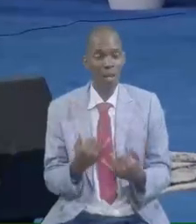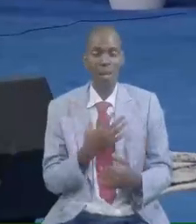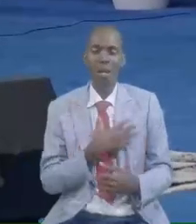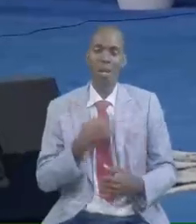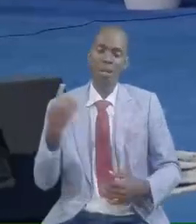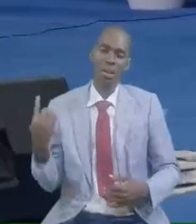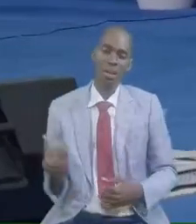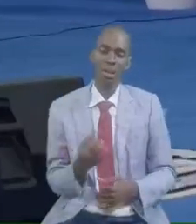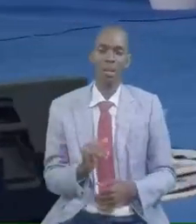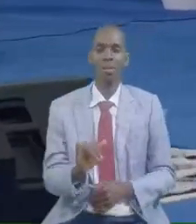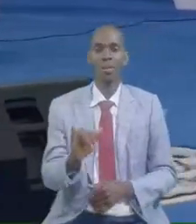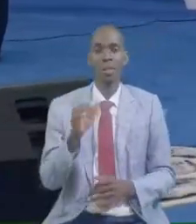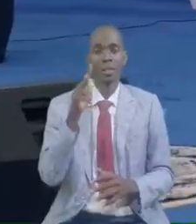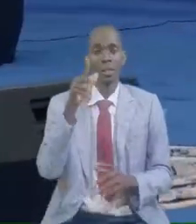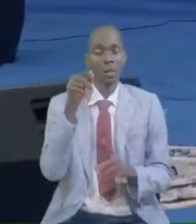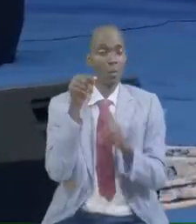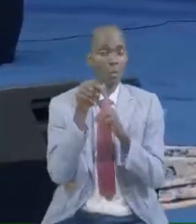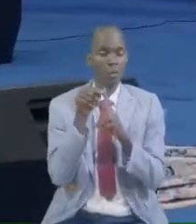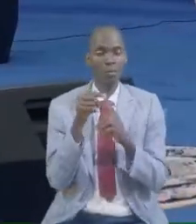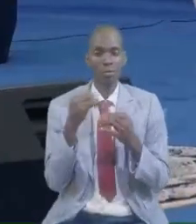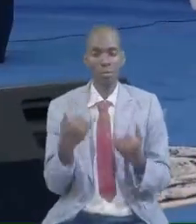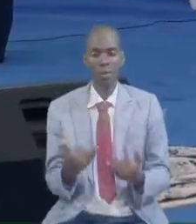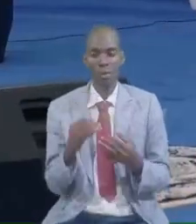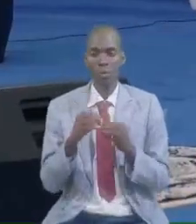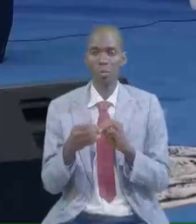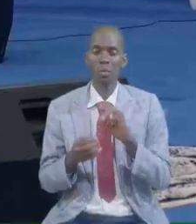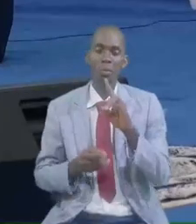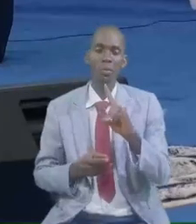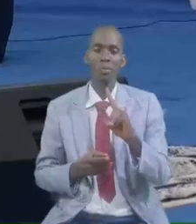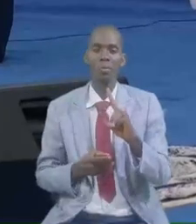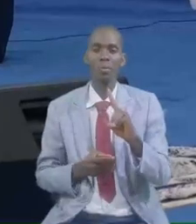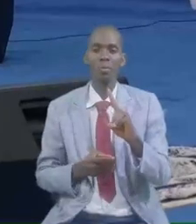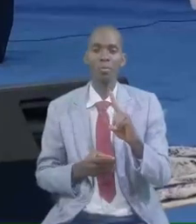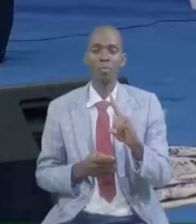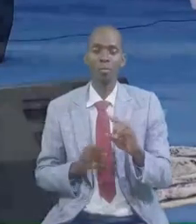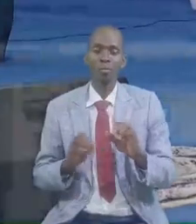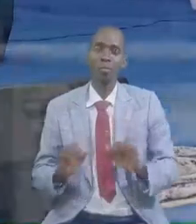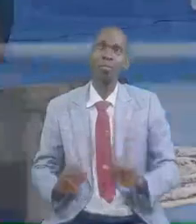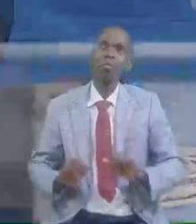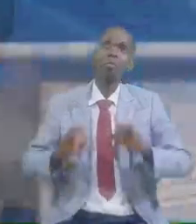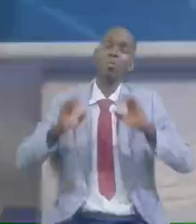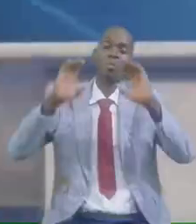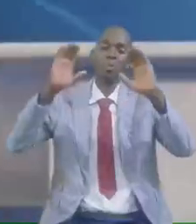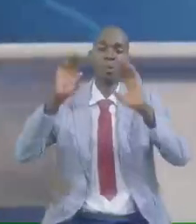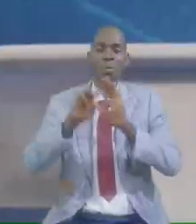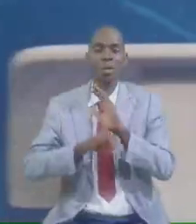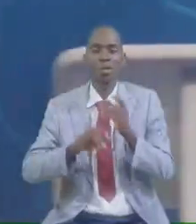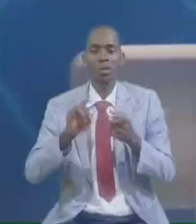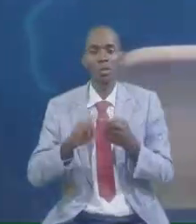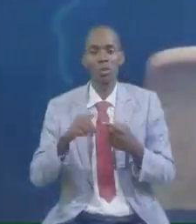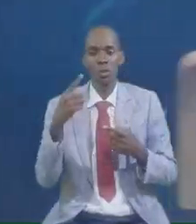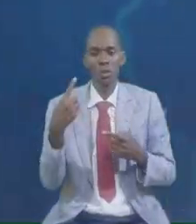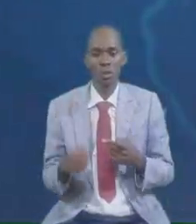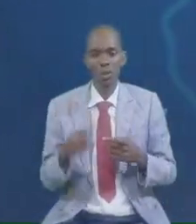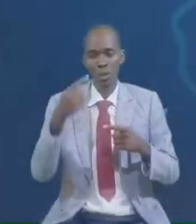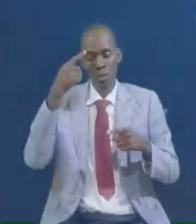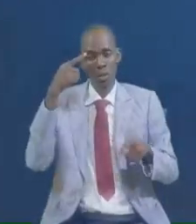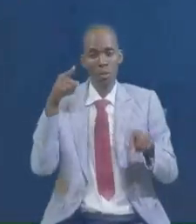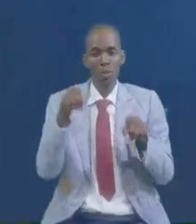toujours. Il y a trois points à considérer. Premièrement, l'engagement à l'alliance